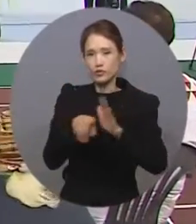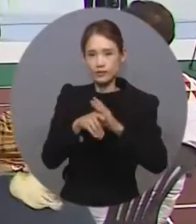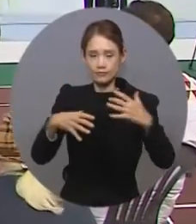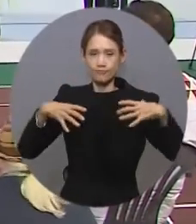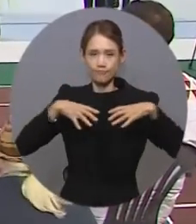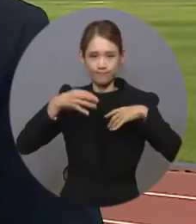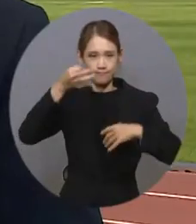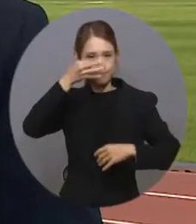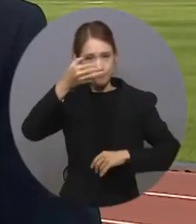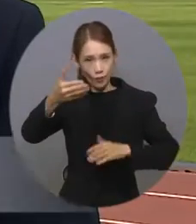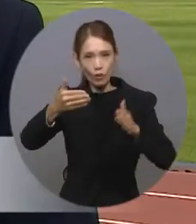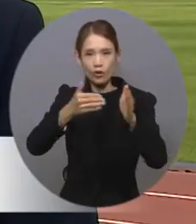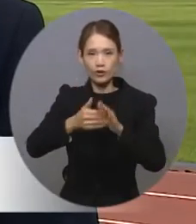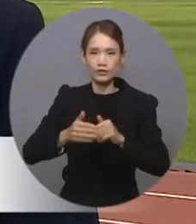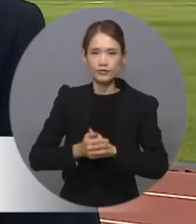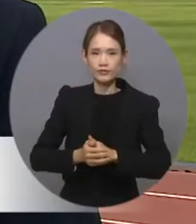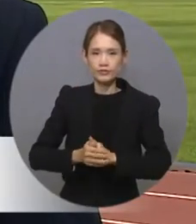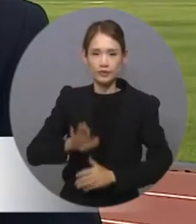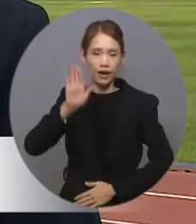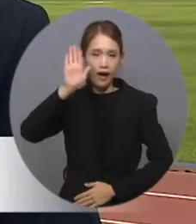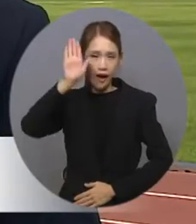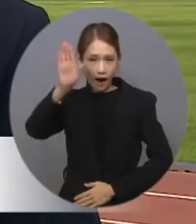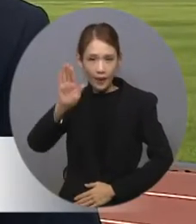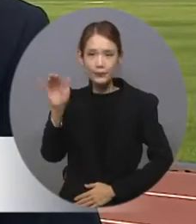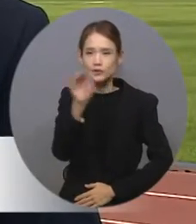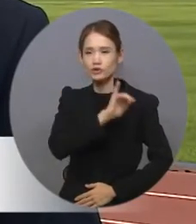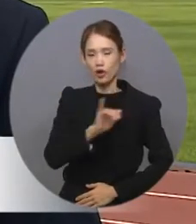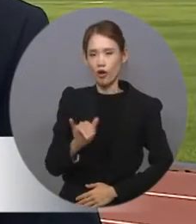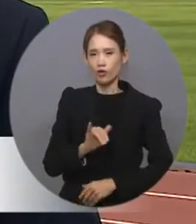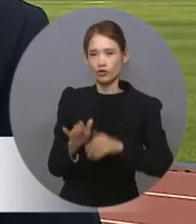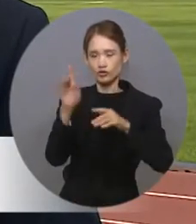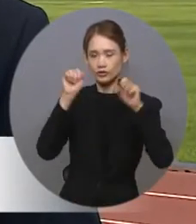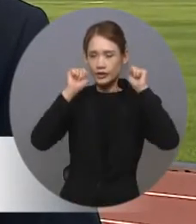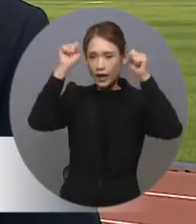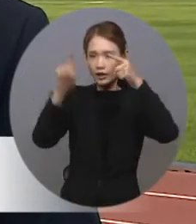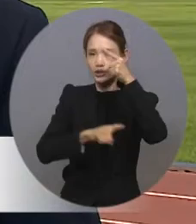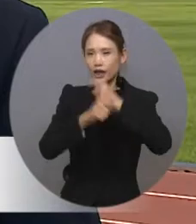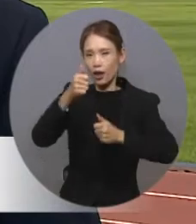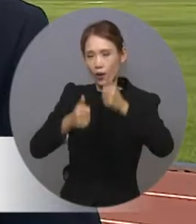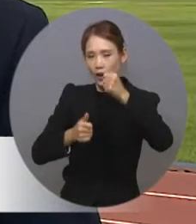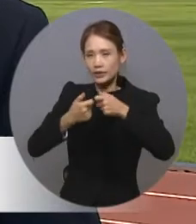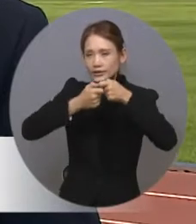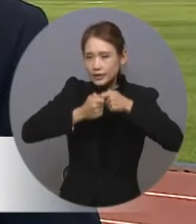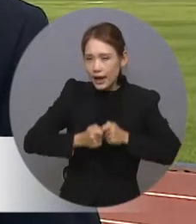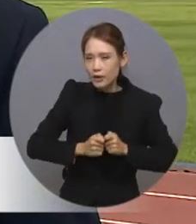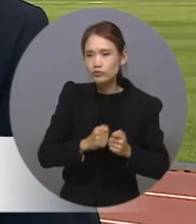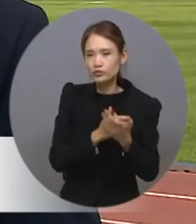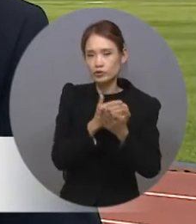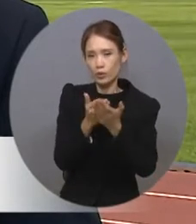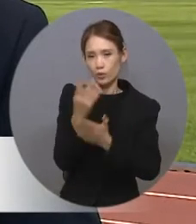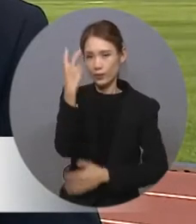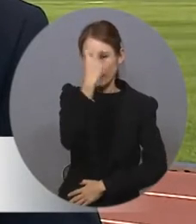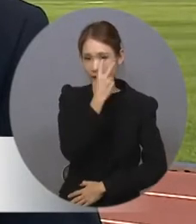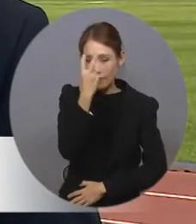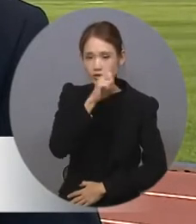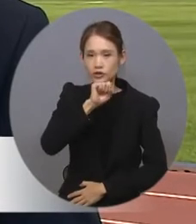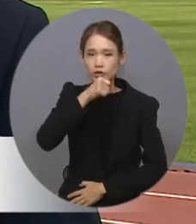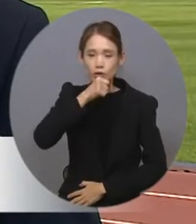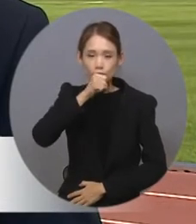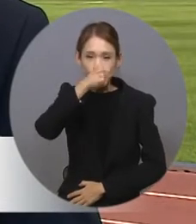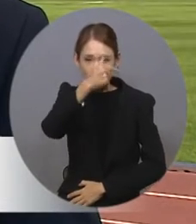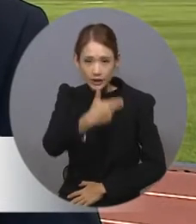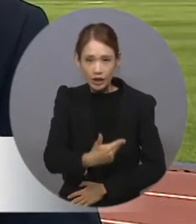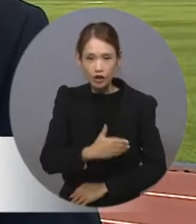드러냈습니다. 예, 앞으로 저희가 이제 전국체전의 어떤 세부 종목에 대한 점검, 그 다음에 점수 체계,